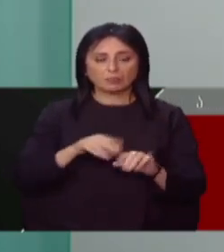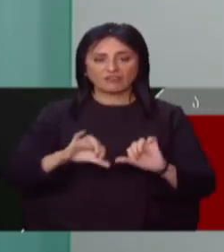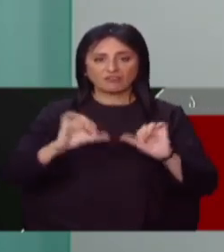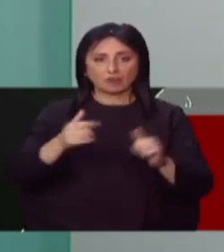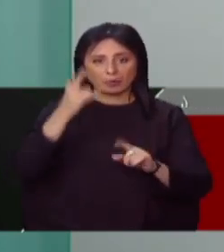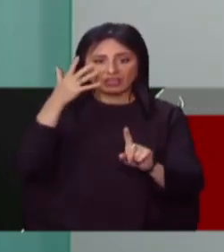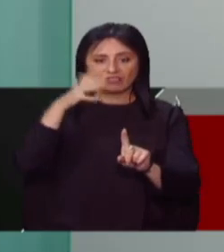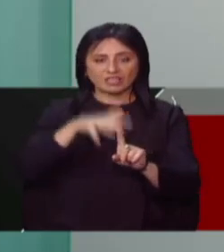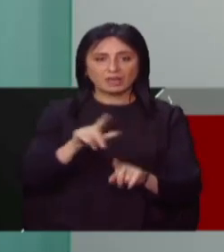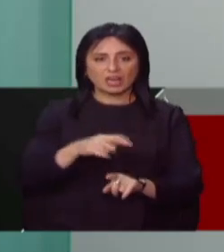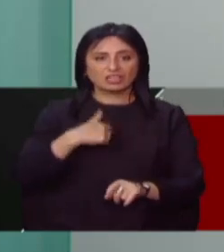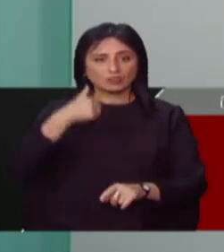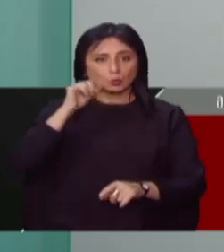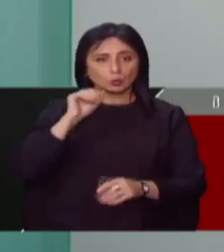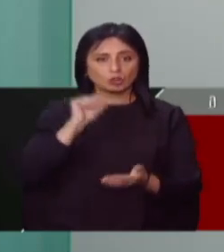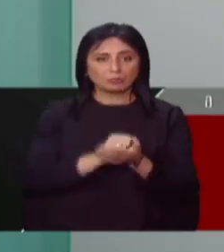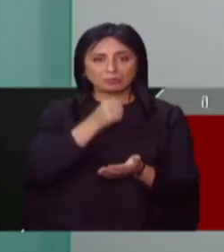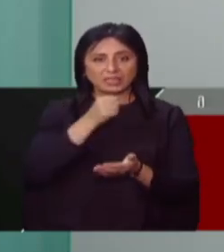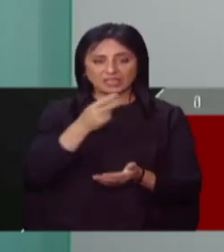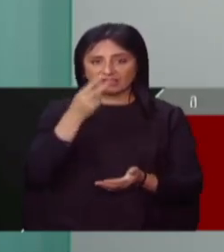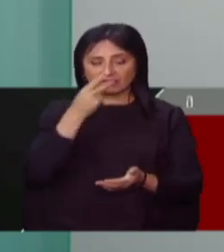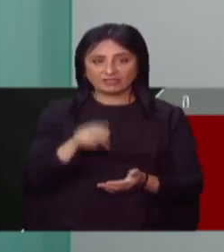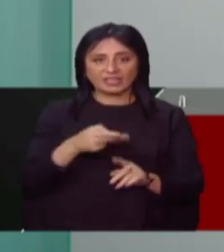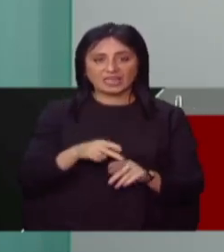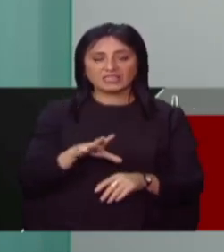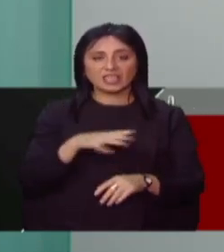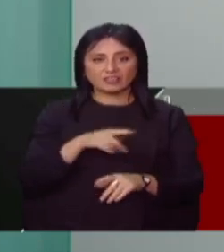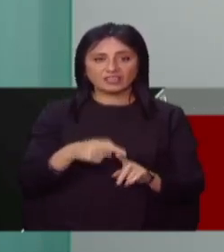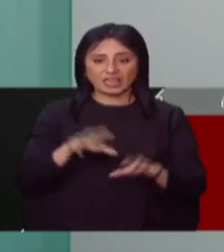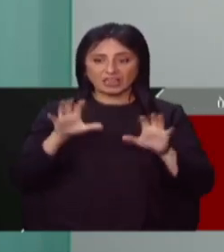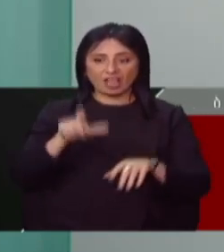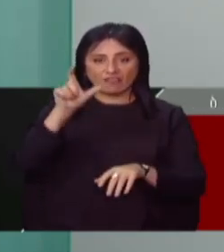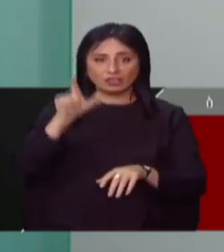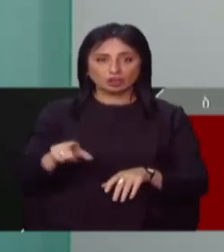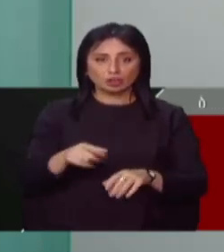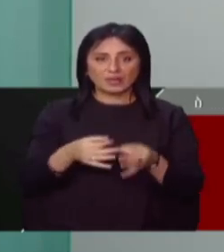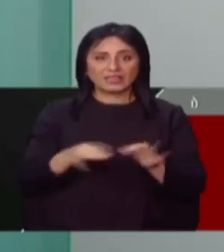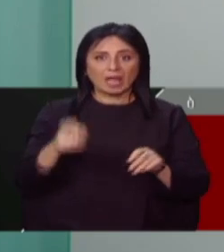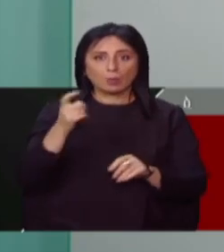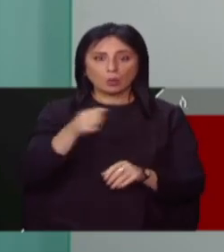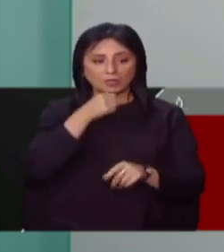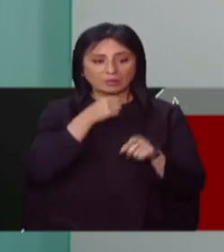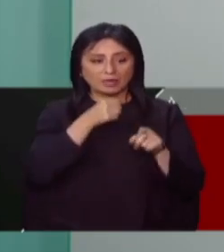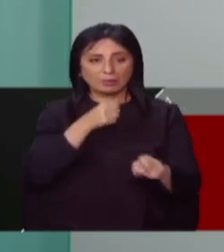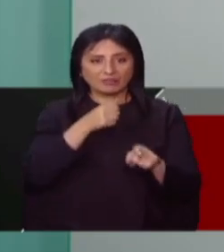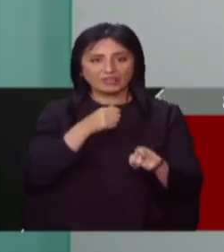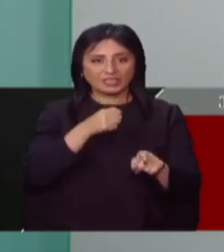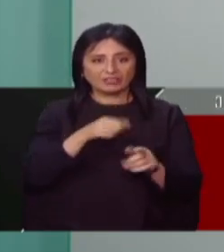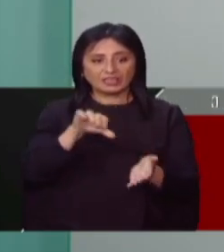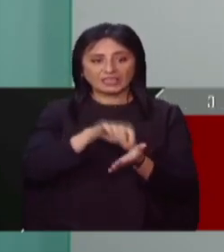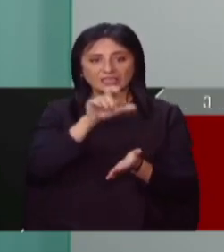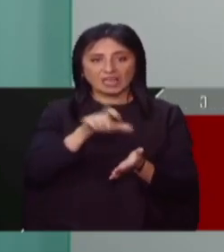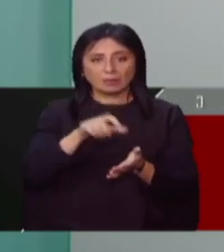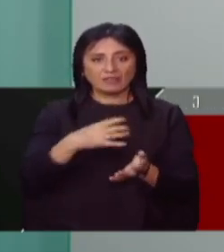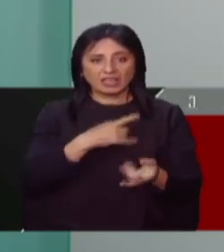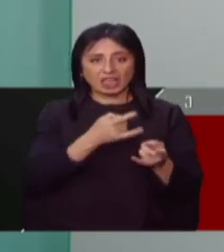ფორმით თავდასხმა, რაც ჩვენ გუშინდელ ბრიფინგზე ვიხილეთ. ეს იყო თავმჯდომარის მხრიდან დამოუკიდებელი მედიის